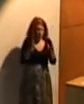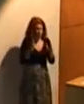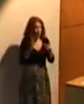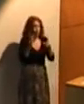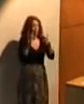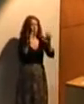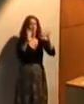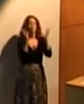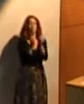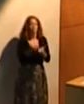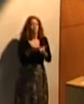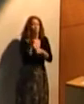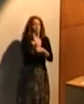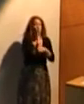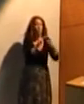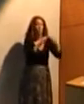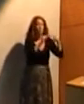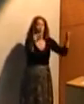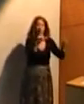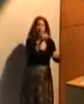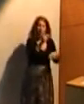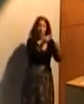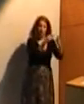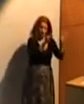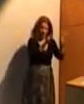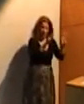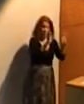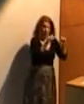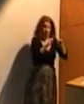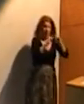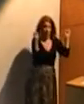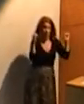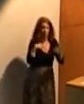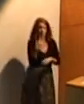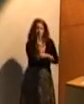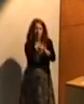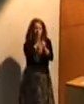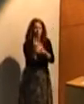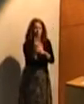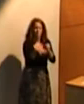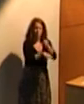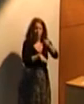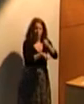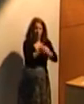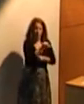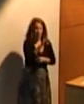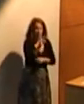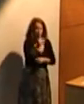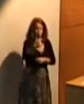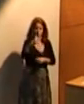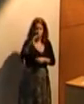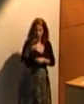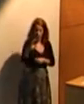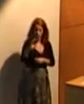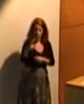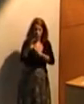simplifiée de l'adn et je vous ai dis donc ces fameuses quatre bases denning thymine cytosine et guînes à tgc qui sont